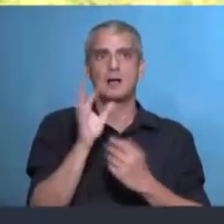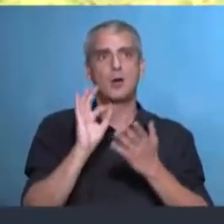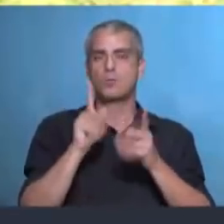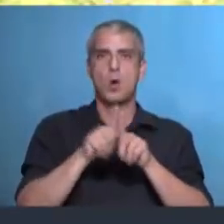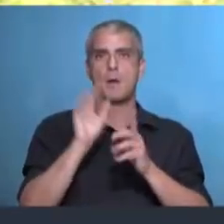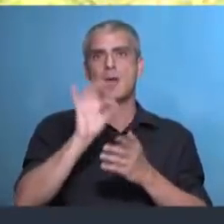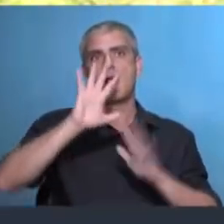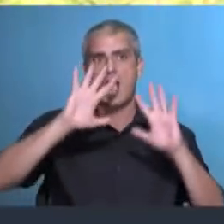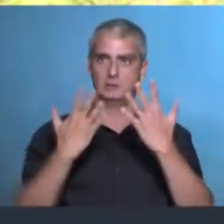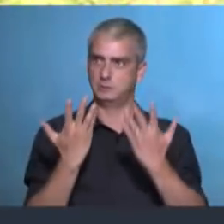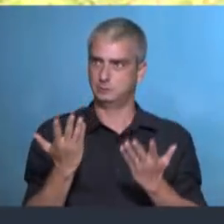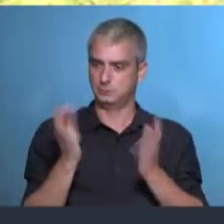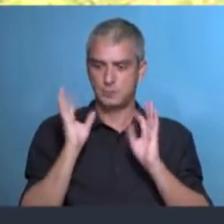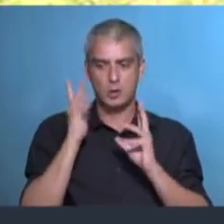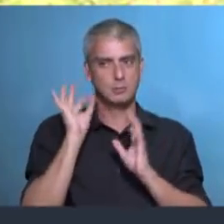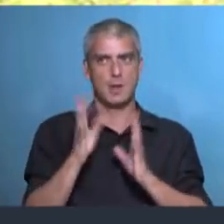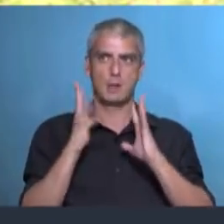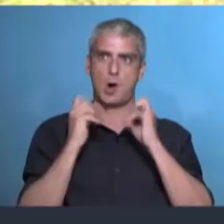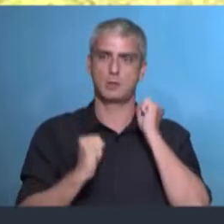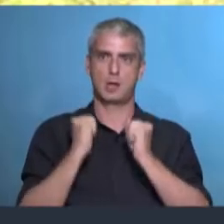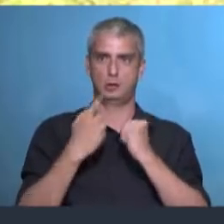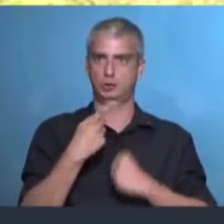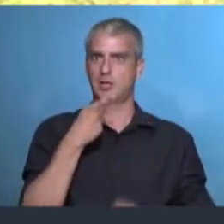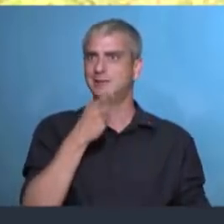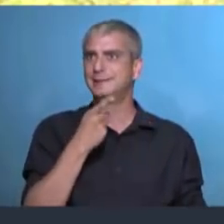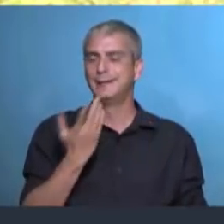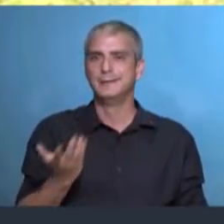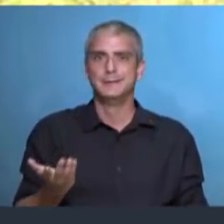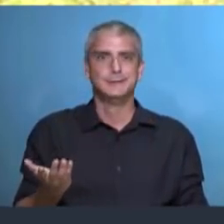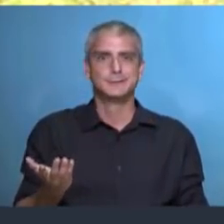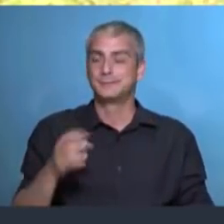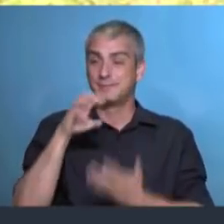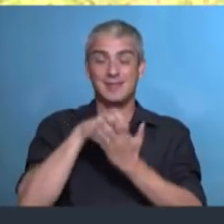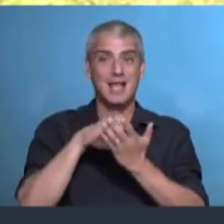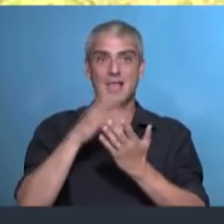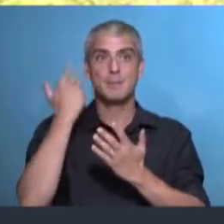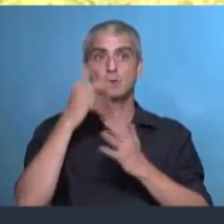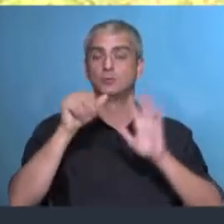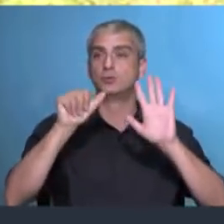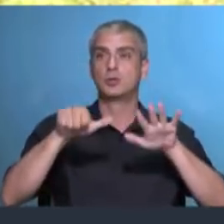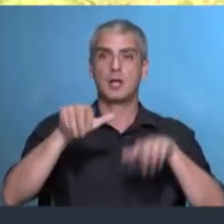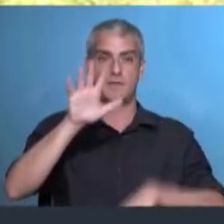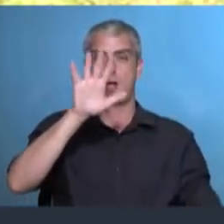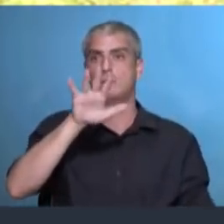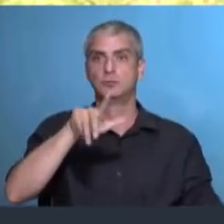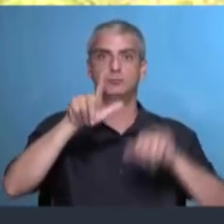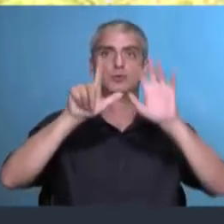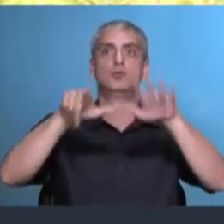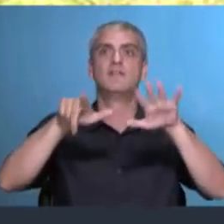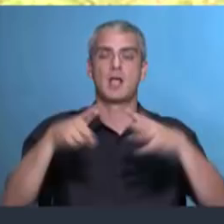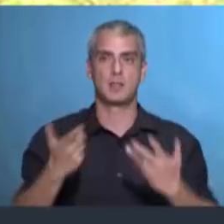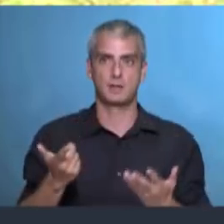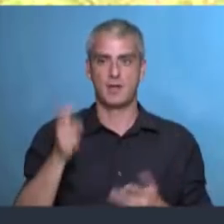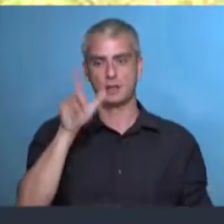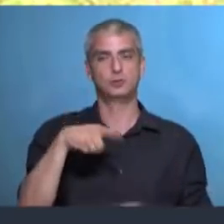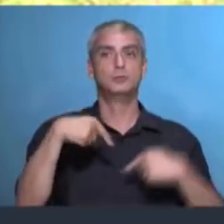והאחרונה, אבל בהחלט מכה קשה מאוד. מדובר פה על אתרים שהיו בהם 6,000, 5,000, 7,000